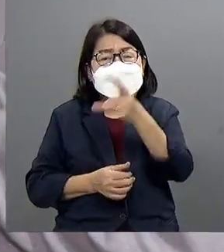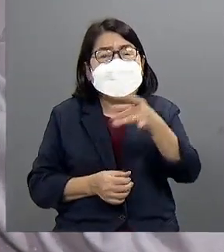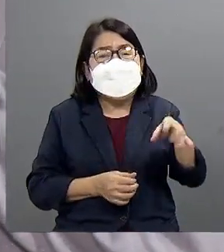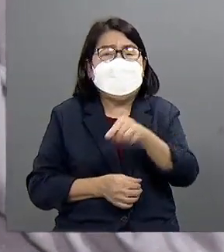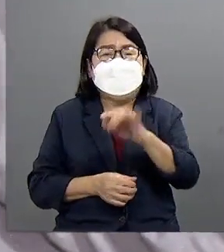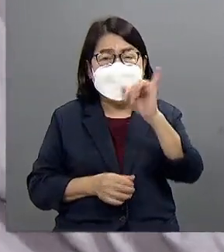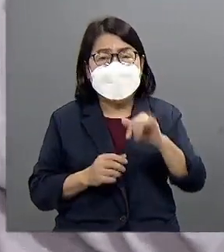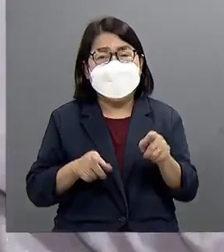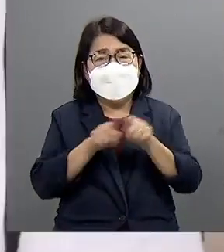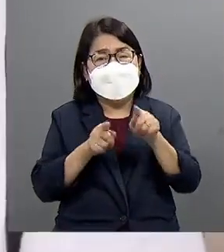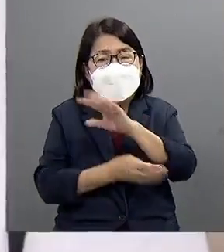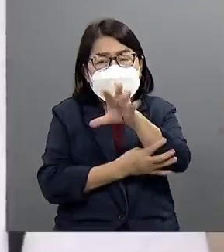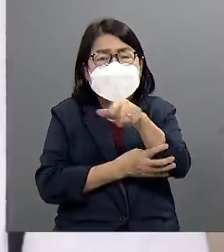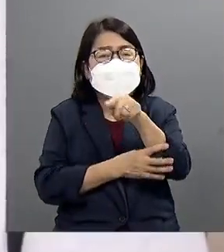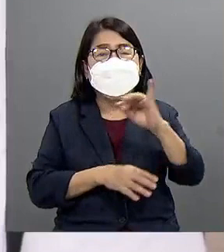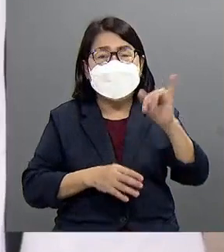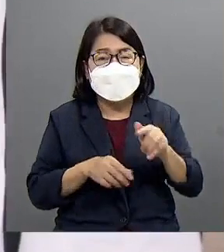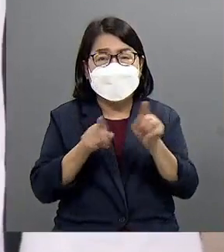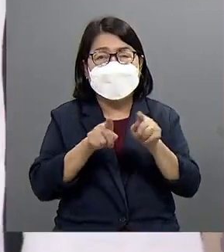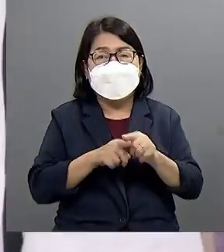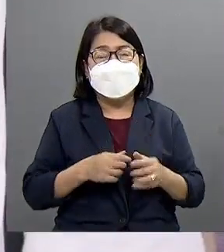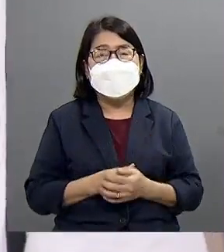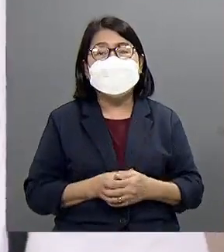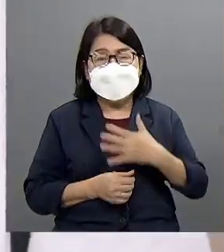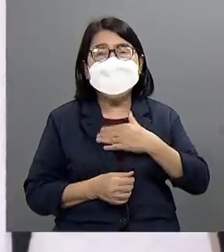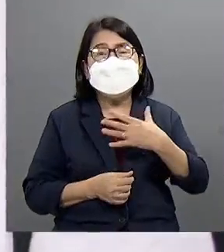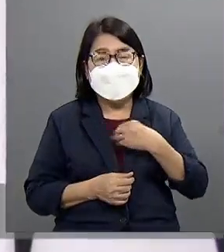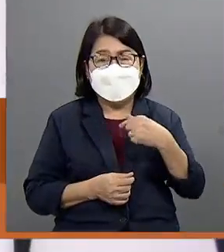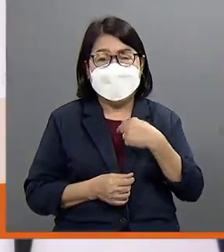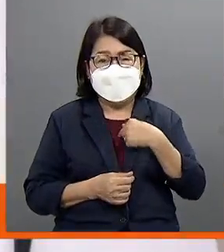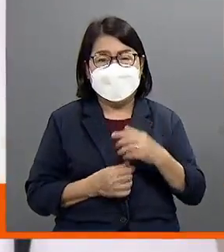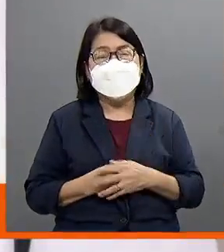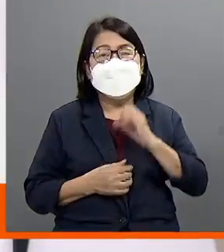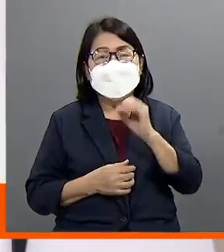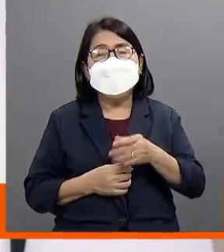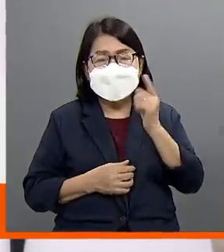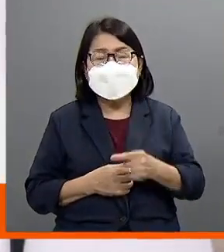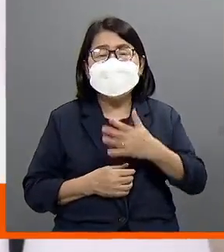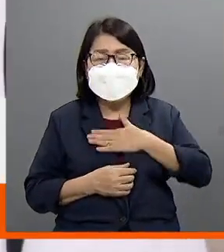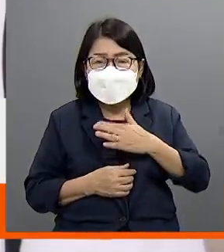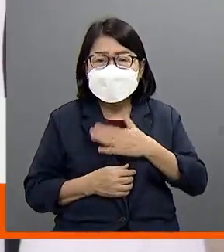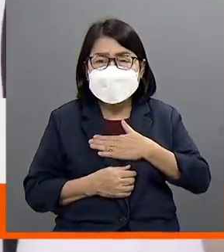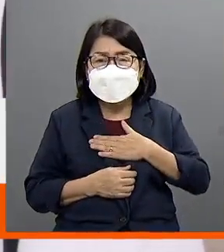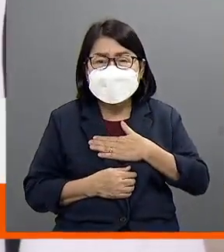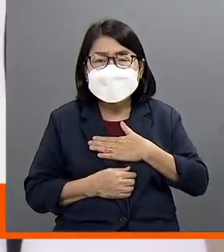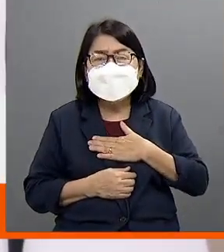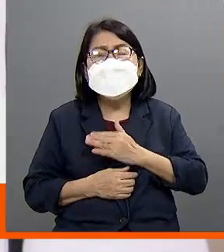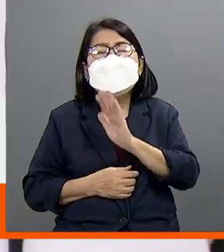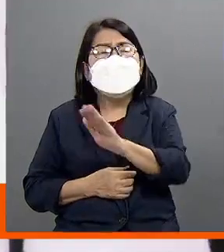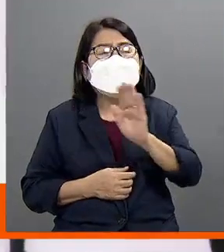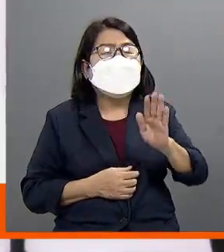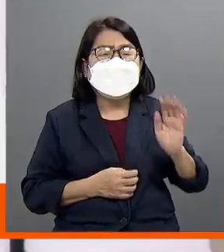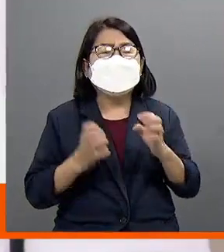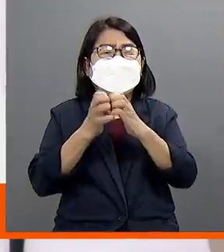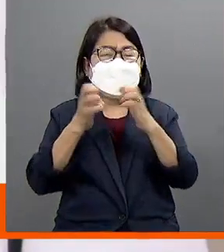คนที่รับไปเองคนที่ทำเองด้วย การเป็นแฟนคลับหนูมองว่าแบบเราควรอยู่ในพื้นที่ของเราไม่ควรไปก้าวไก่ศิลปินมากเกินไปเพราะว่าศิลปิน